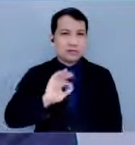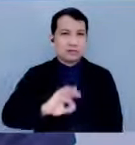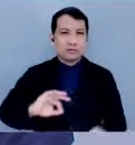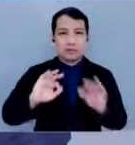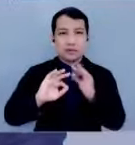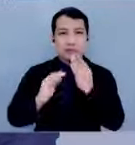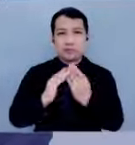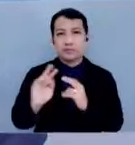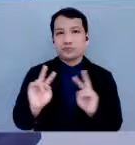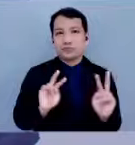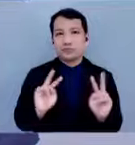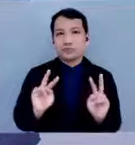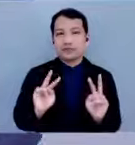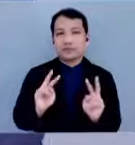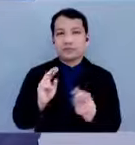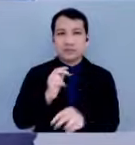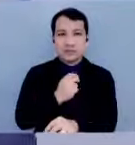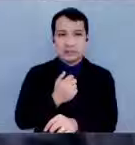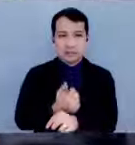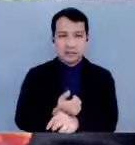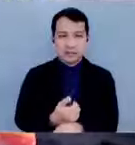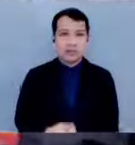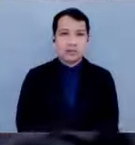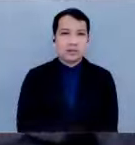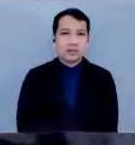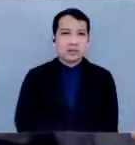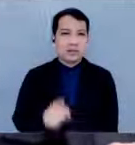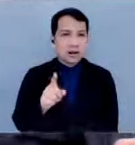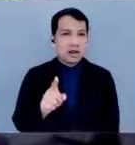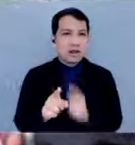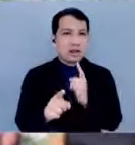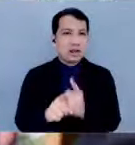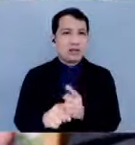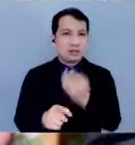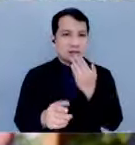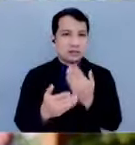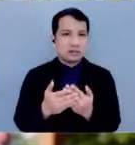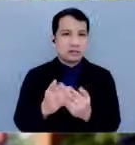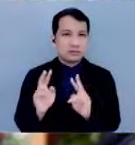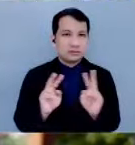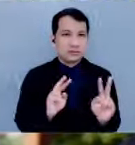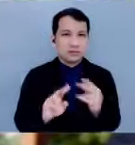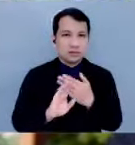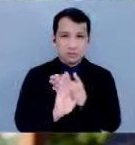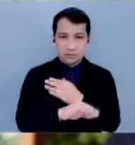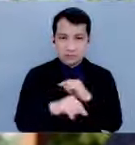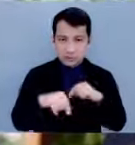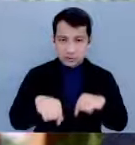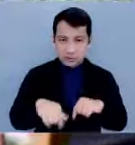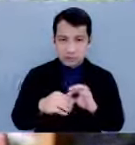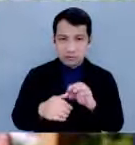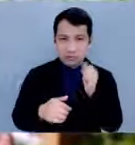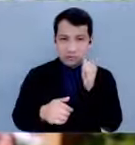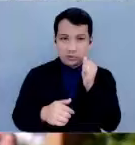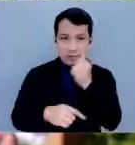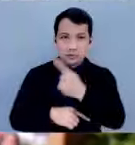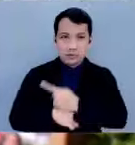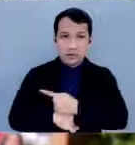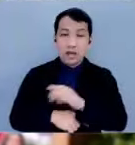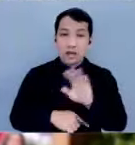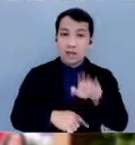dala ng energy na ito. Correct ka dyan, Mama Dims. Good vibes talaga. Pero balik tayo sa Women's Day. Alam niyo po ba